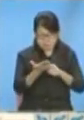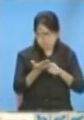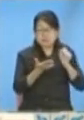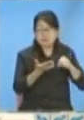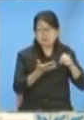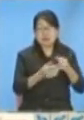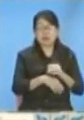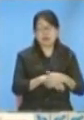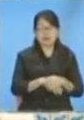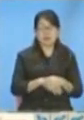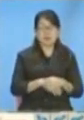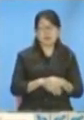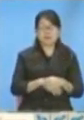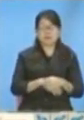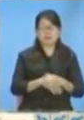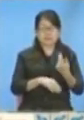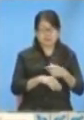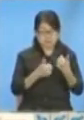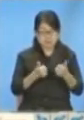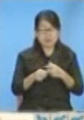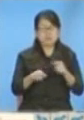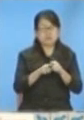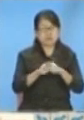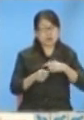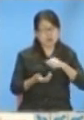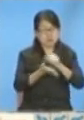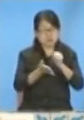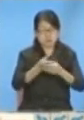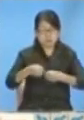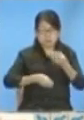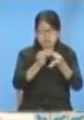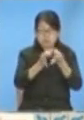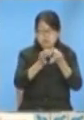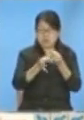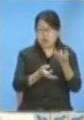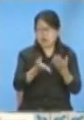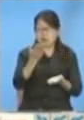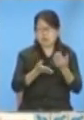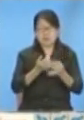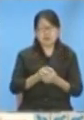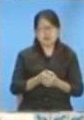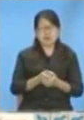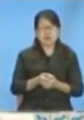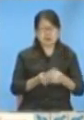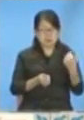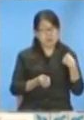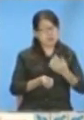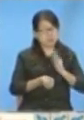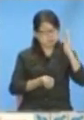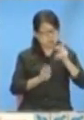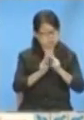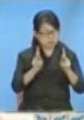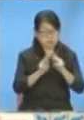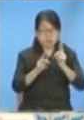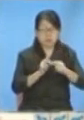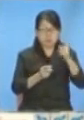ในกรณีเพราะเป็นการสวนความเห็นหรือของผู้แปรยติหรือมีการสวนความเห็นของคณะกรรมการ